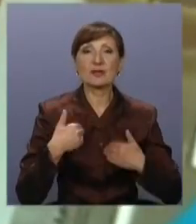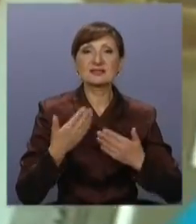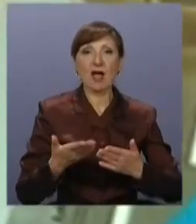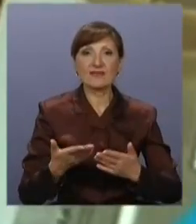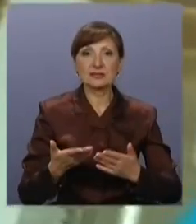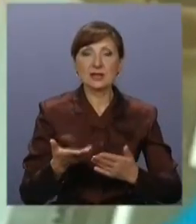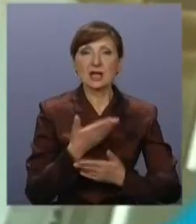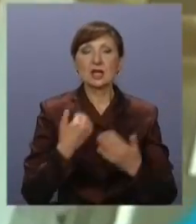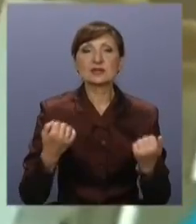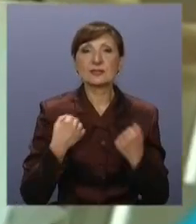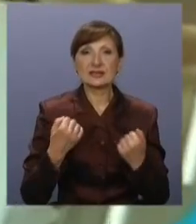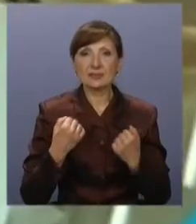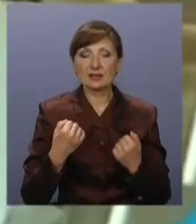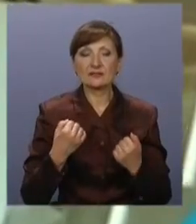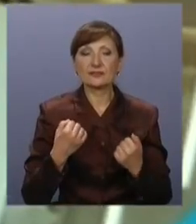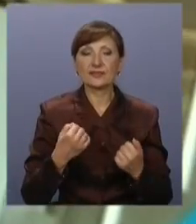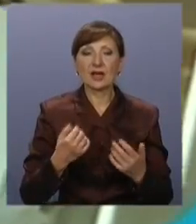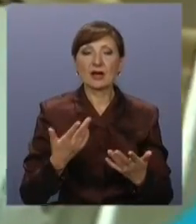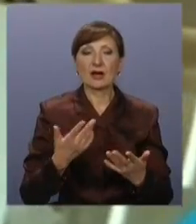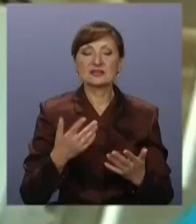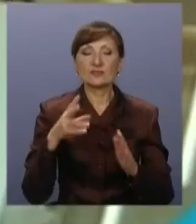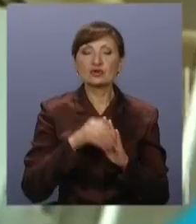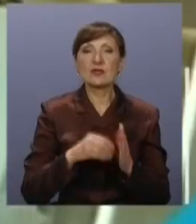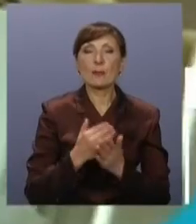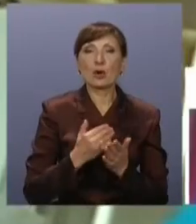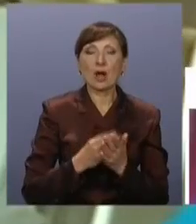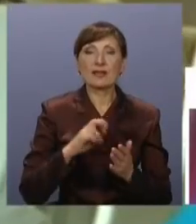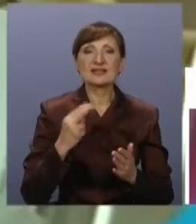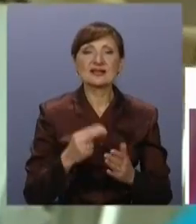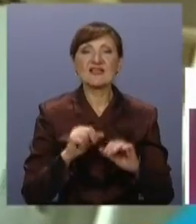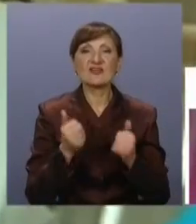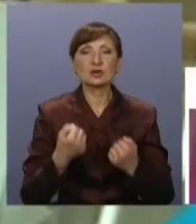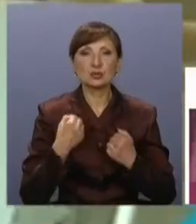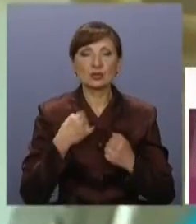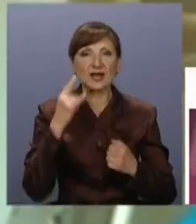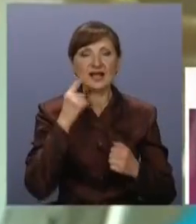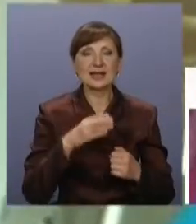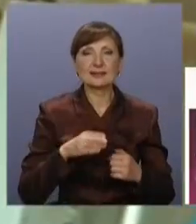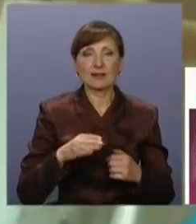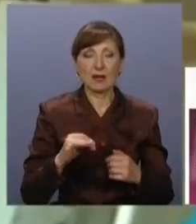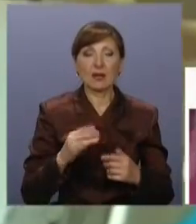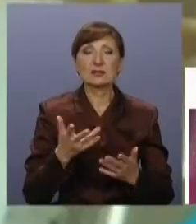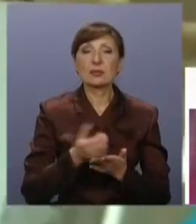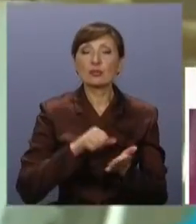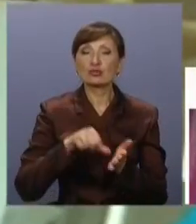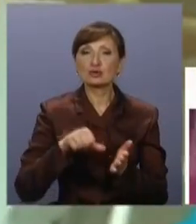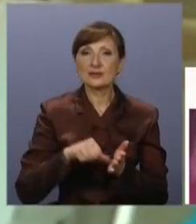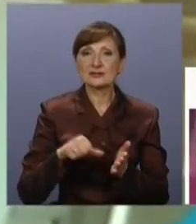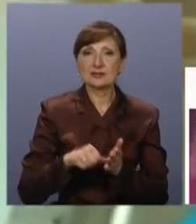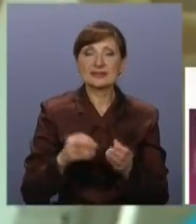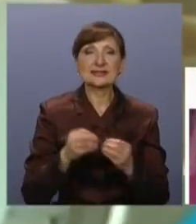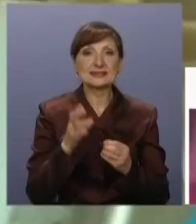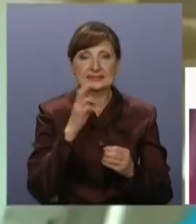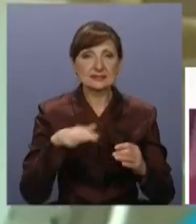вообще спортсменов с включением в программу национального вида спорта «Казах-Курайсы», где принимает участие 10 стран